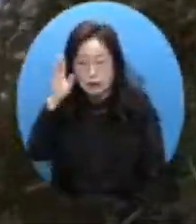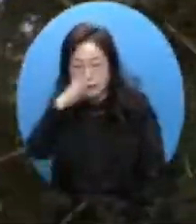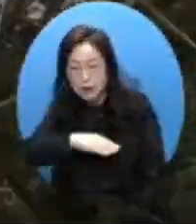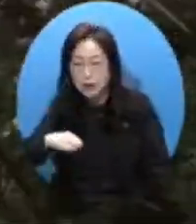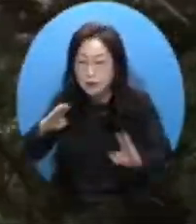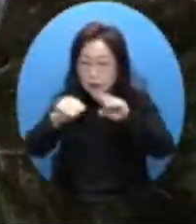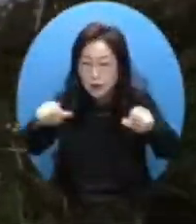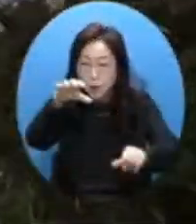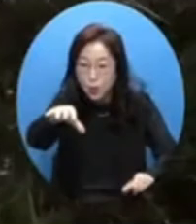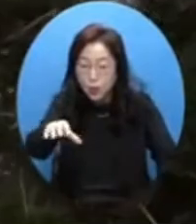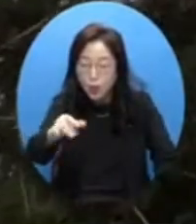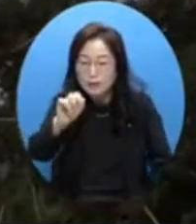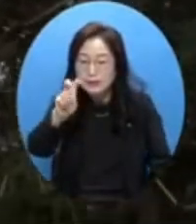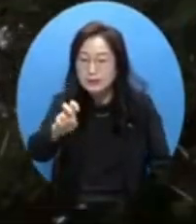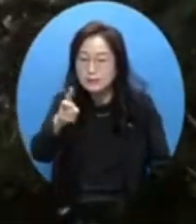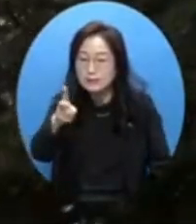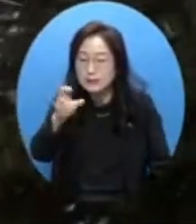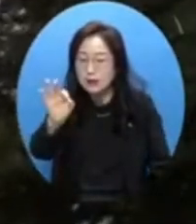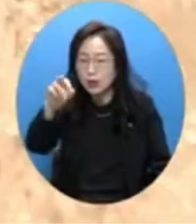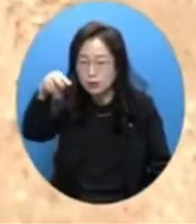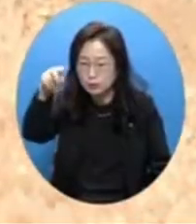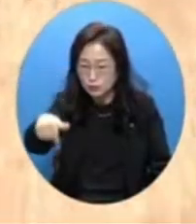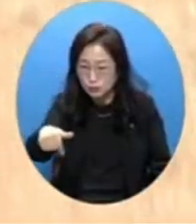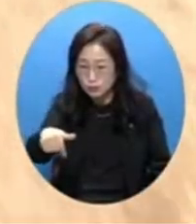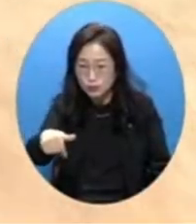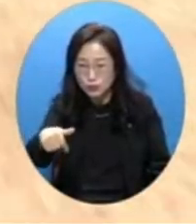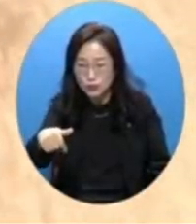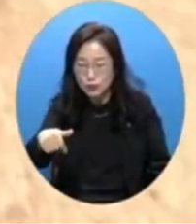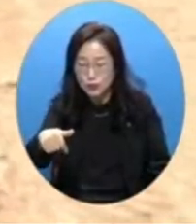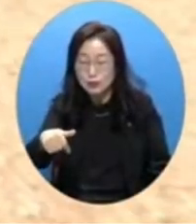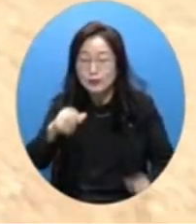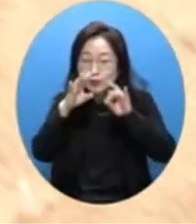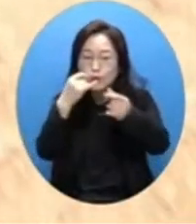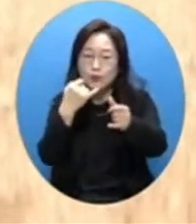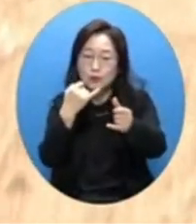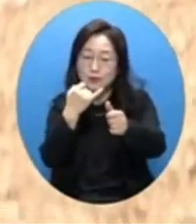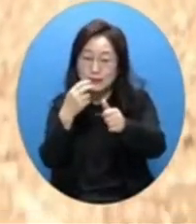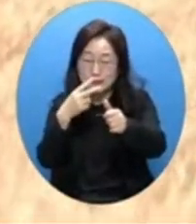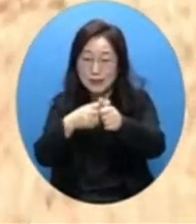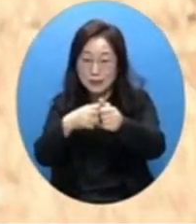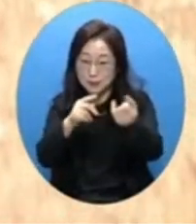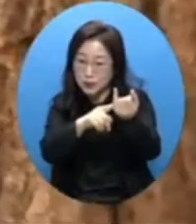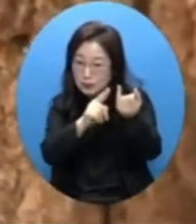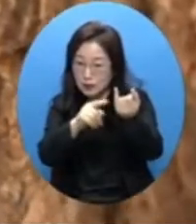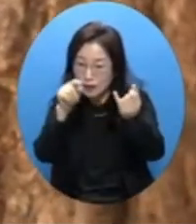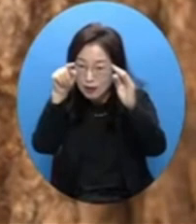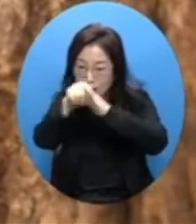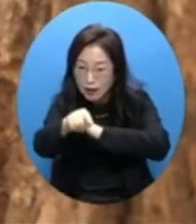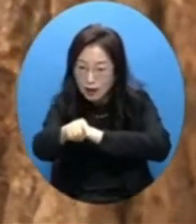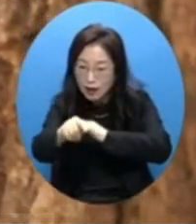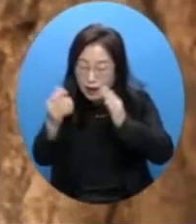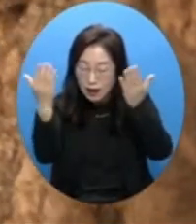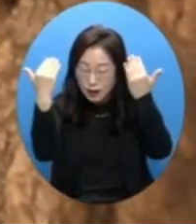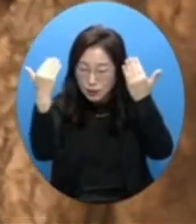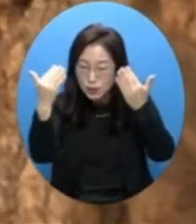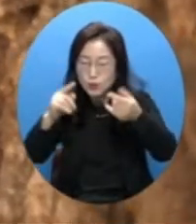선교사님 가셔가지고 거기에 학교를 짓고 교회를 세우고